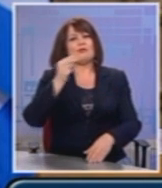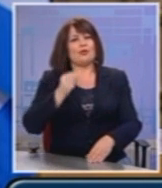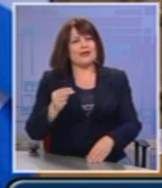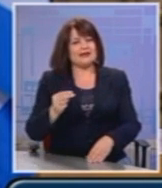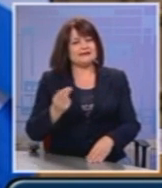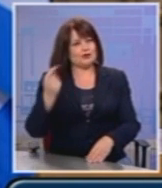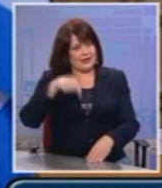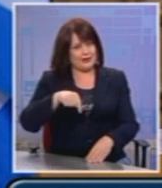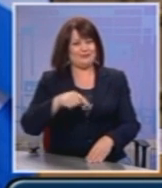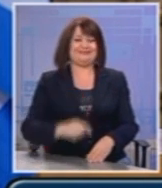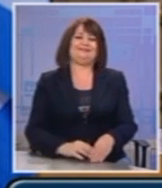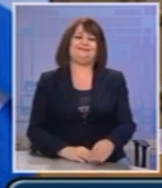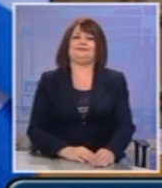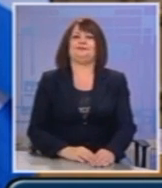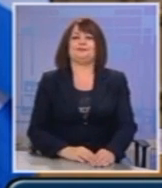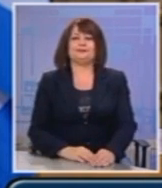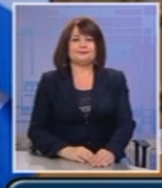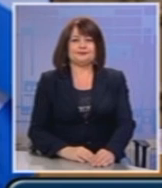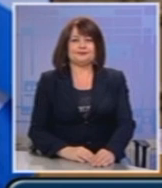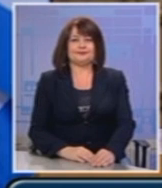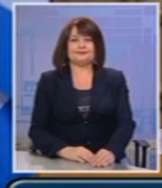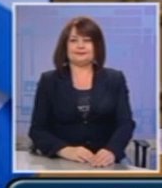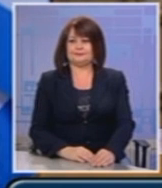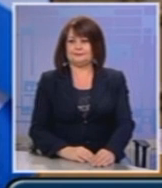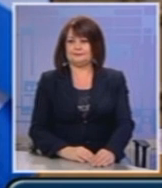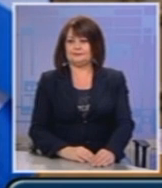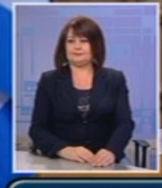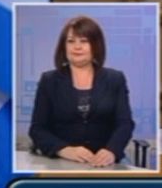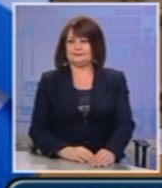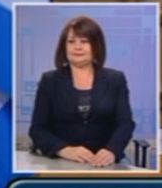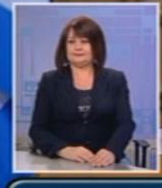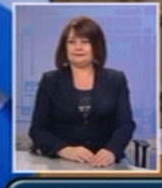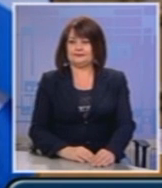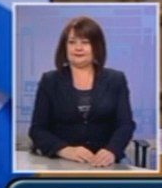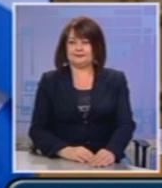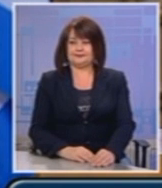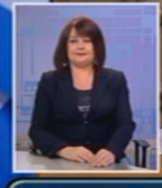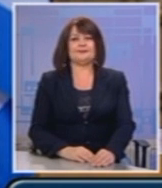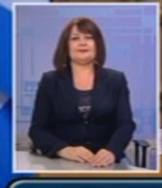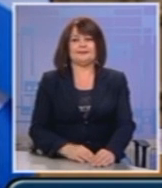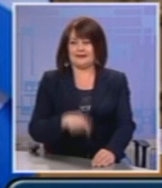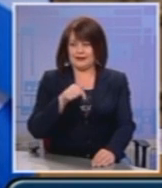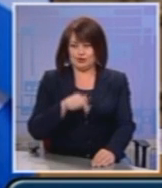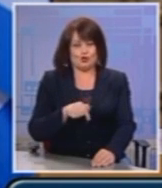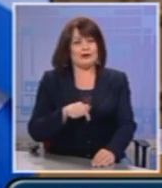είναι και αυτός εδώ μαζί μας σήμερα λέγοντας αυτά τώρα θα